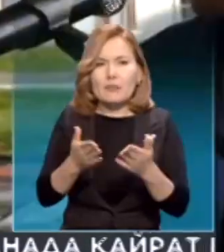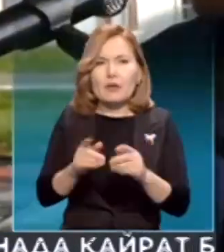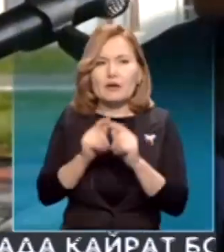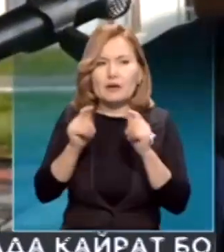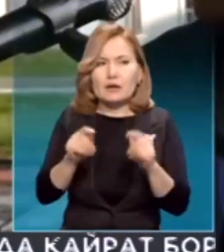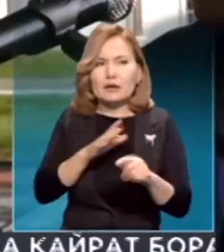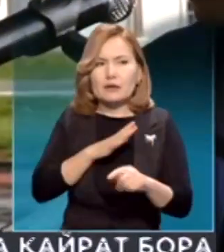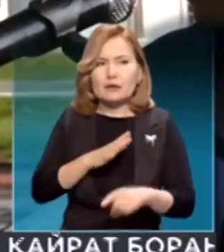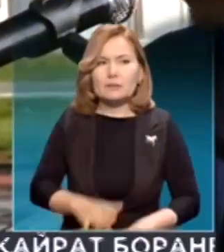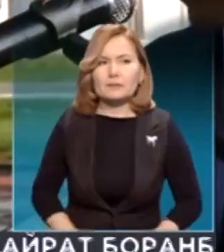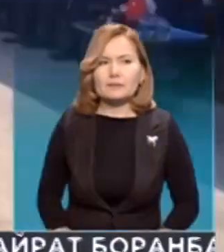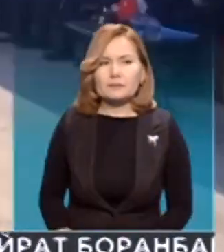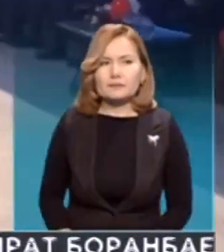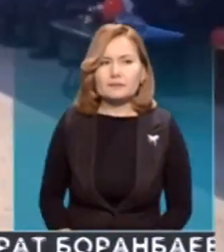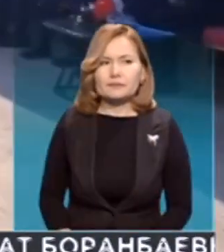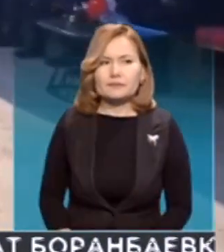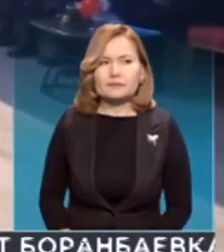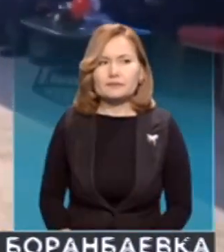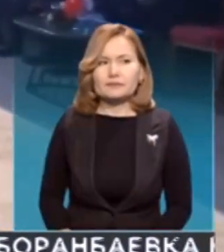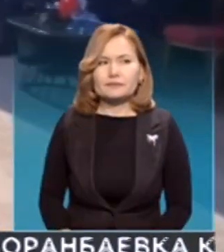аударылды.